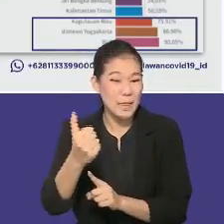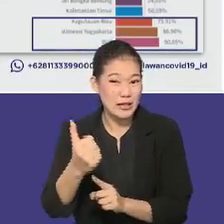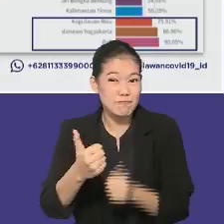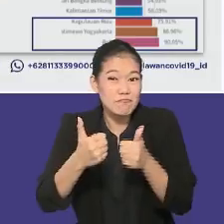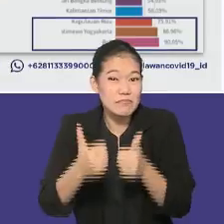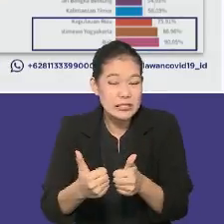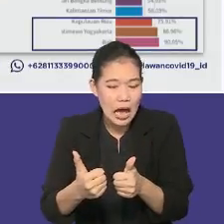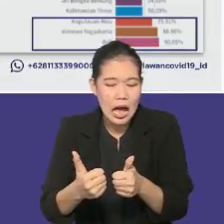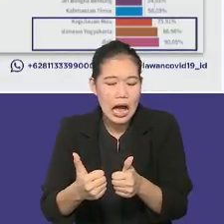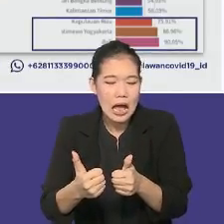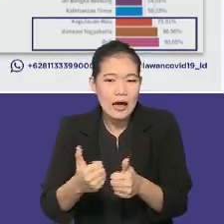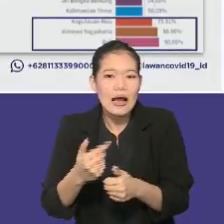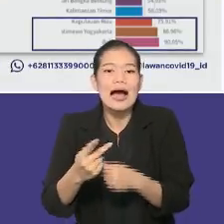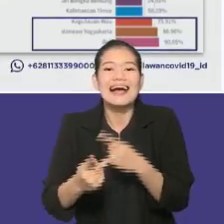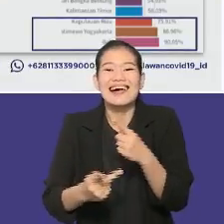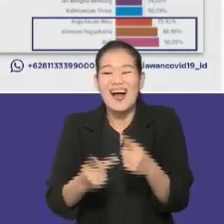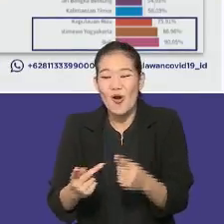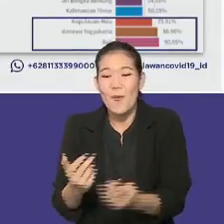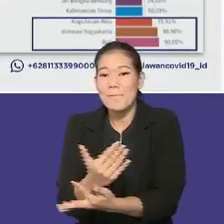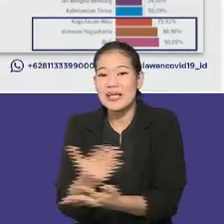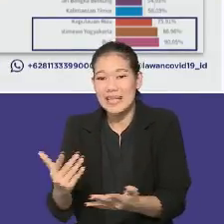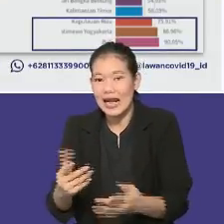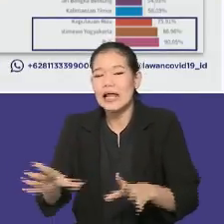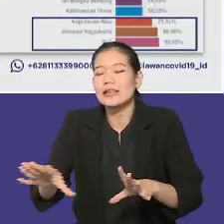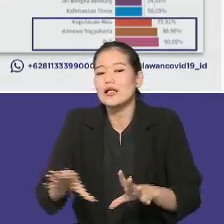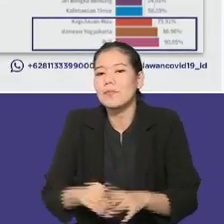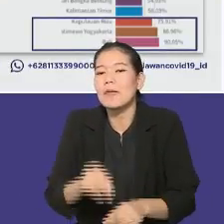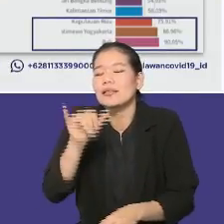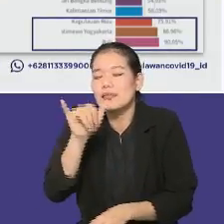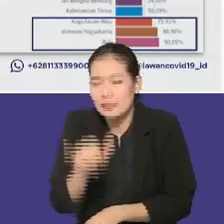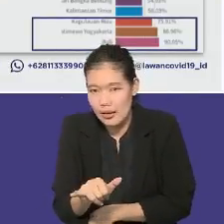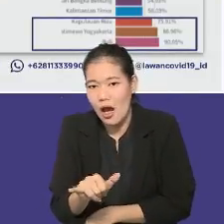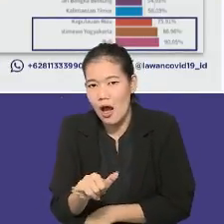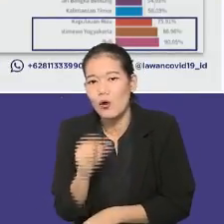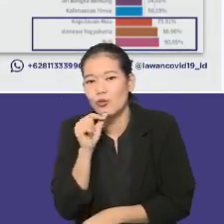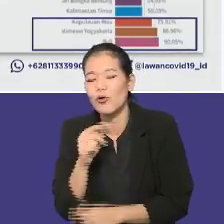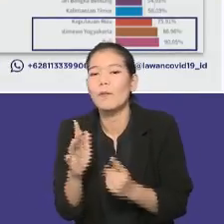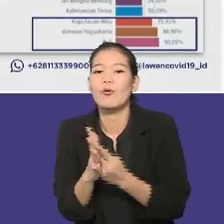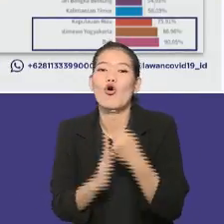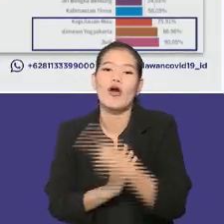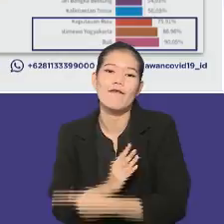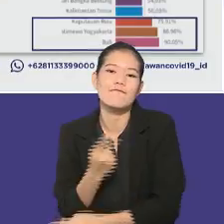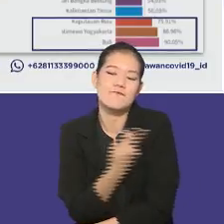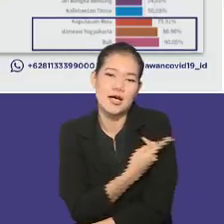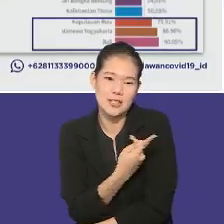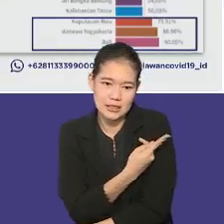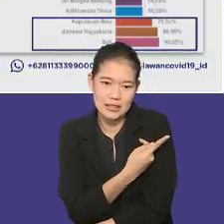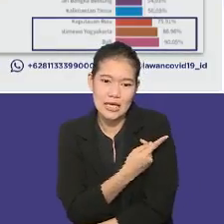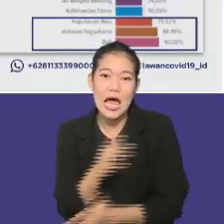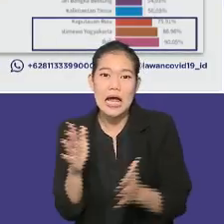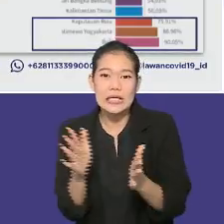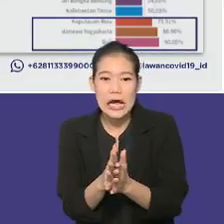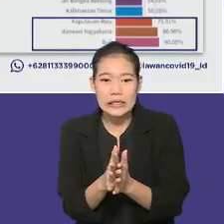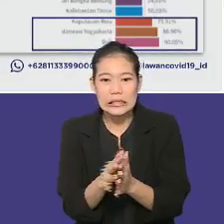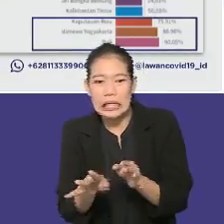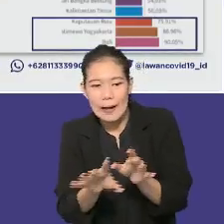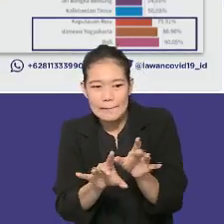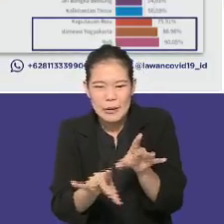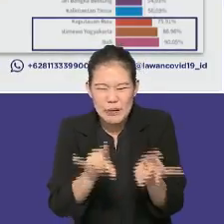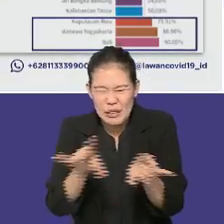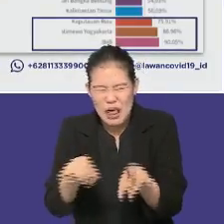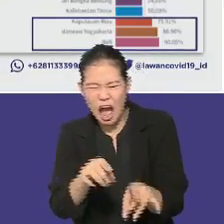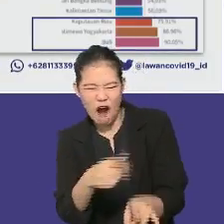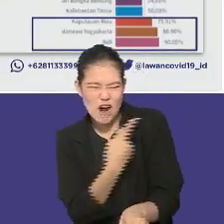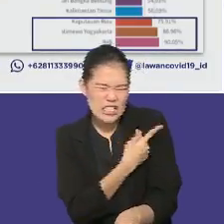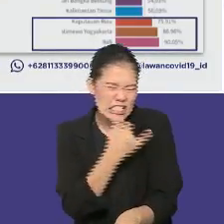dapat terlaksana tanpa peran aktif masyarakat yang turut serta dalam program vaksinasi dan tidak membeda-bedakan jenis